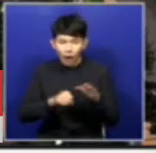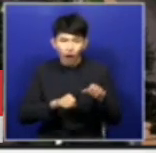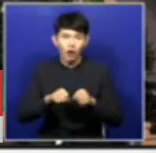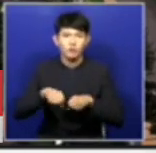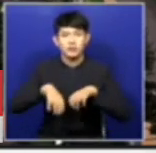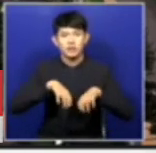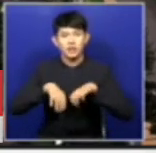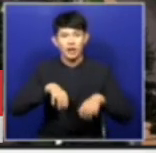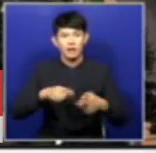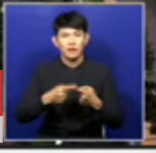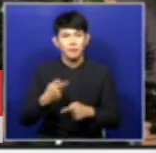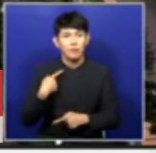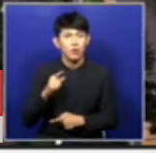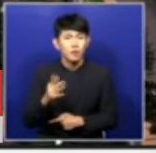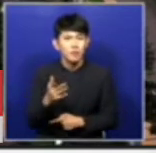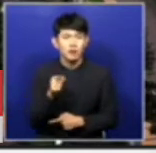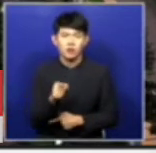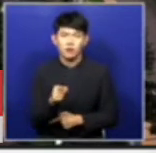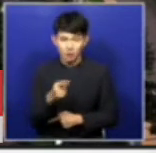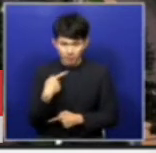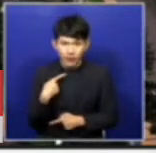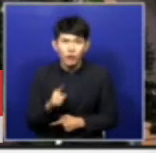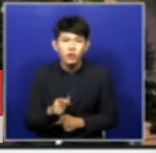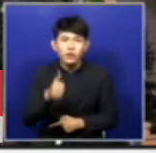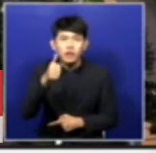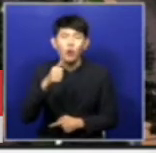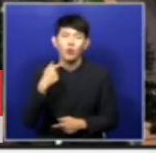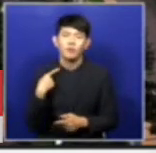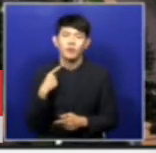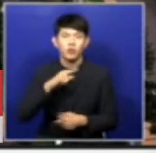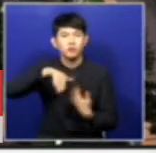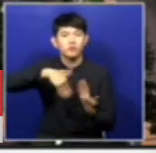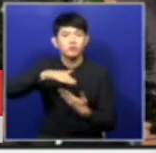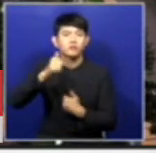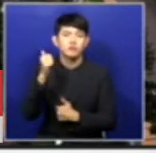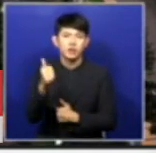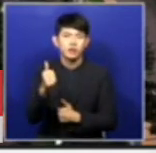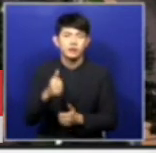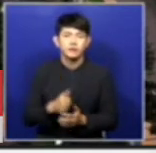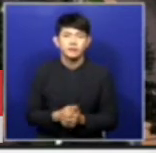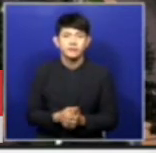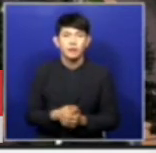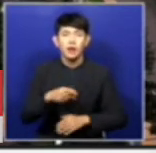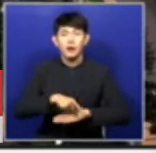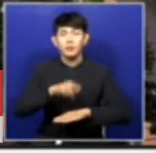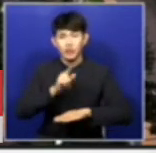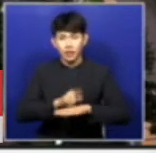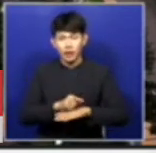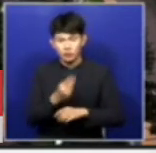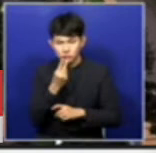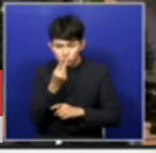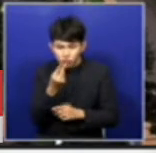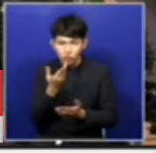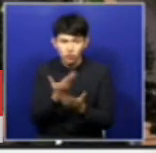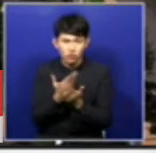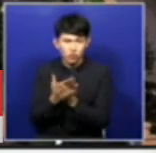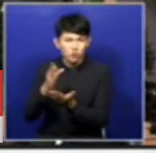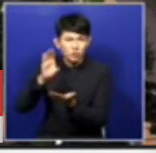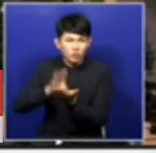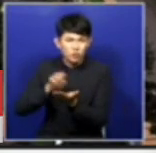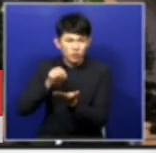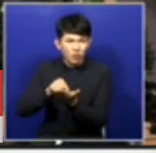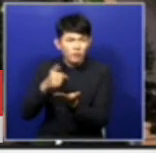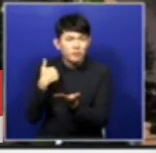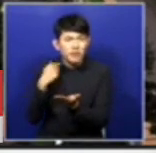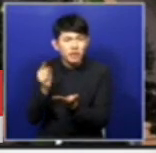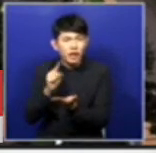ให้มันเป็นประโยชน์ก็จะเกิดประโยชน์อย่างยิ่งท่านประธานครับผมมองไปเห็นเงินอีกตัวหนึ่งที่ท